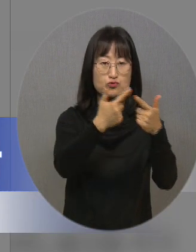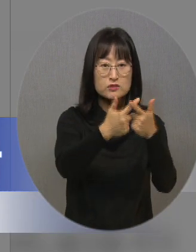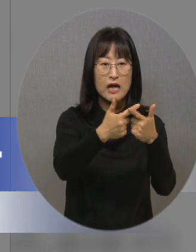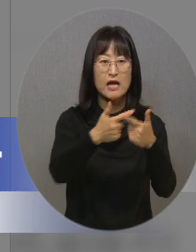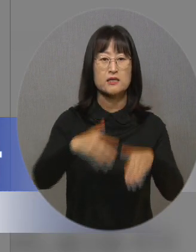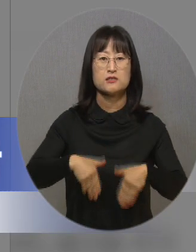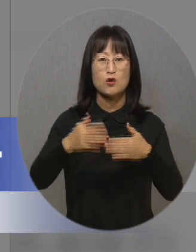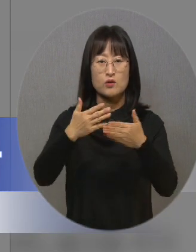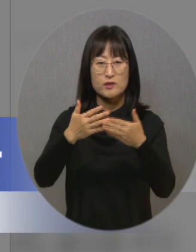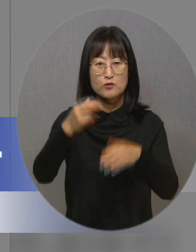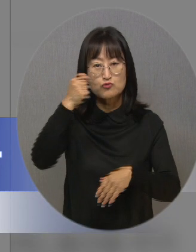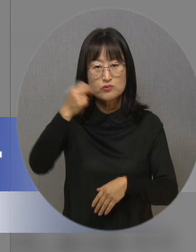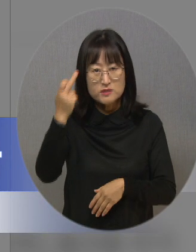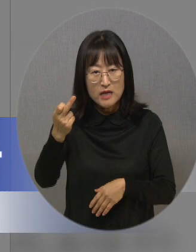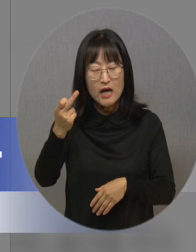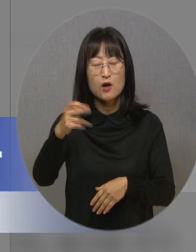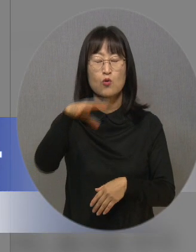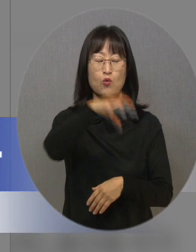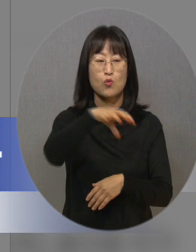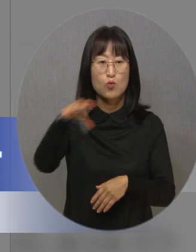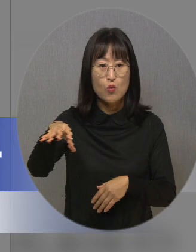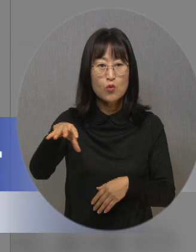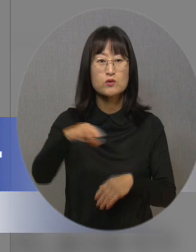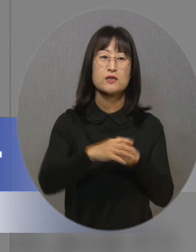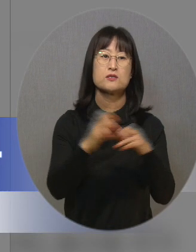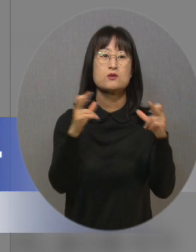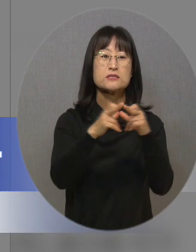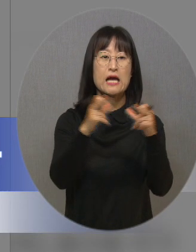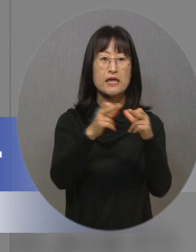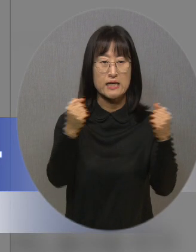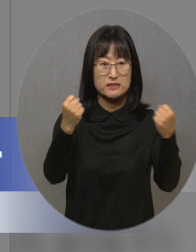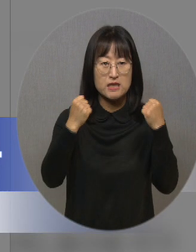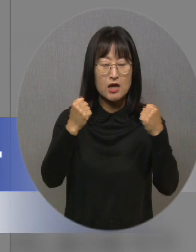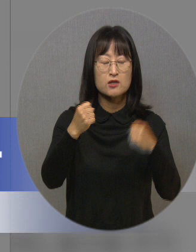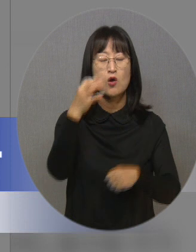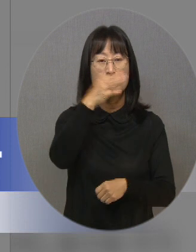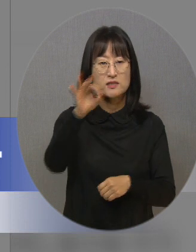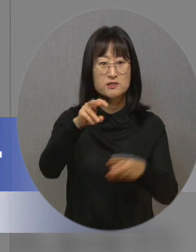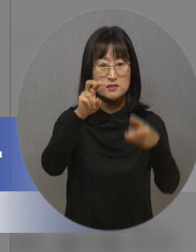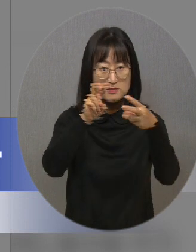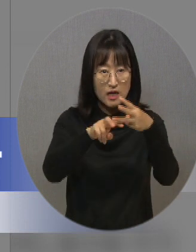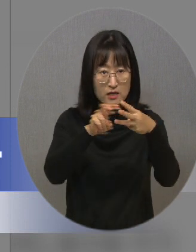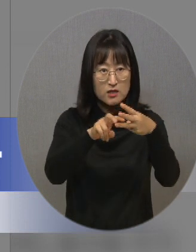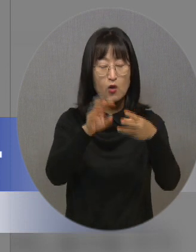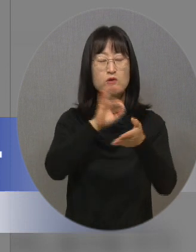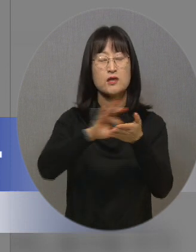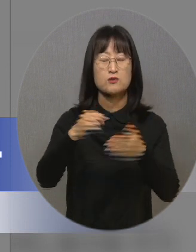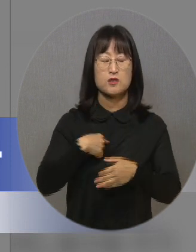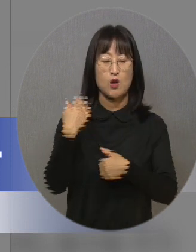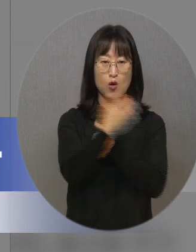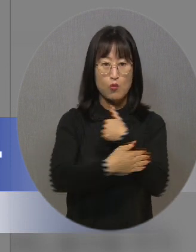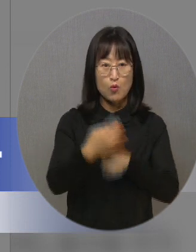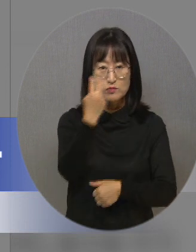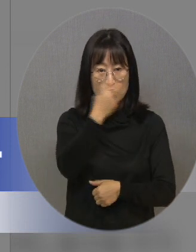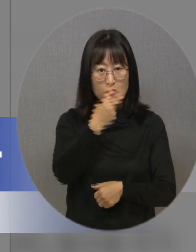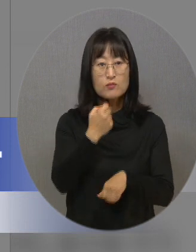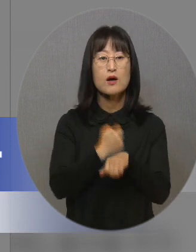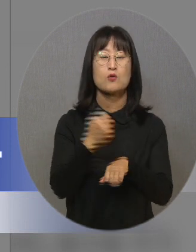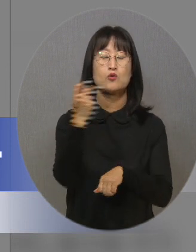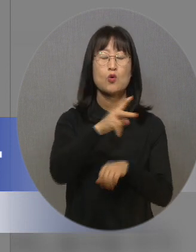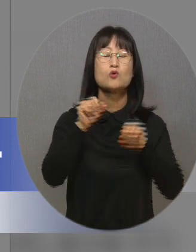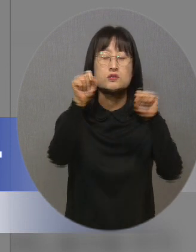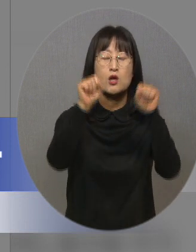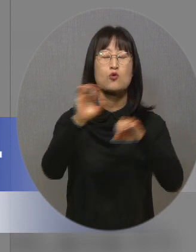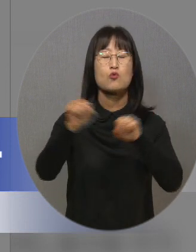전남, 울산에서도 장애인들이 장애인 체력인증센터를 이용해 건강 상태를 스스로 점검하고 이